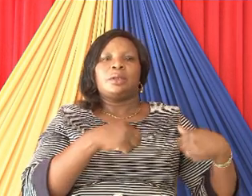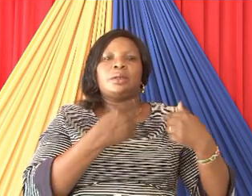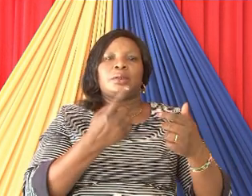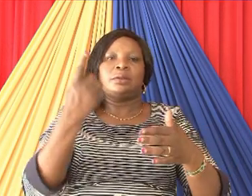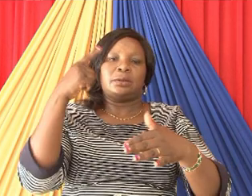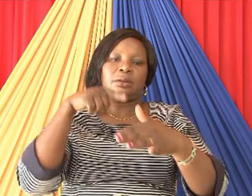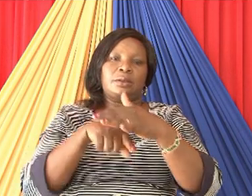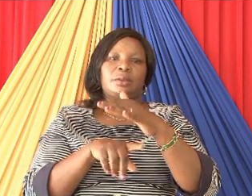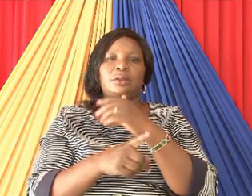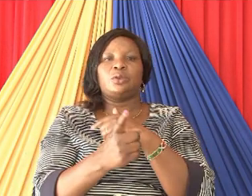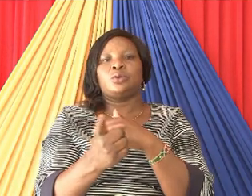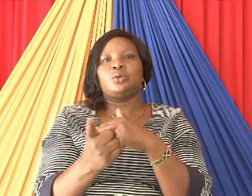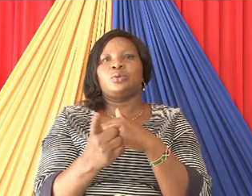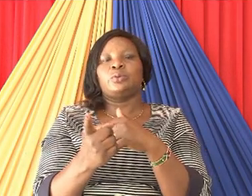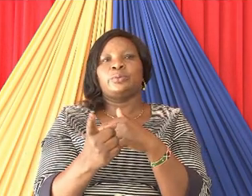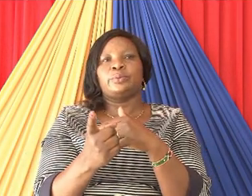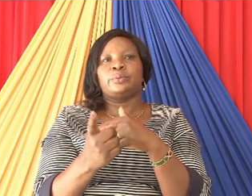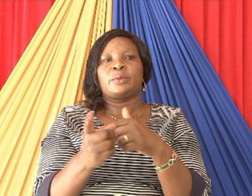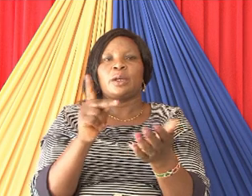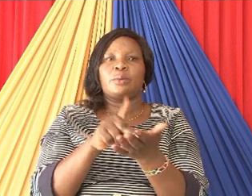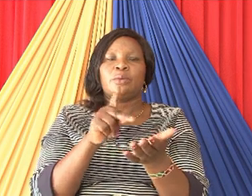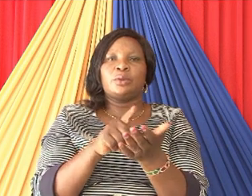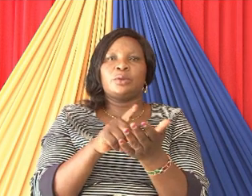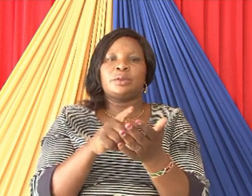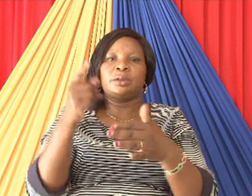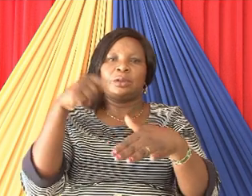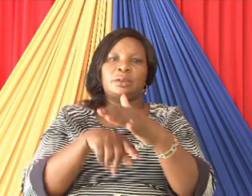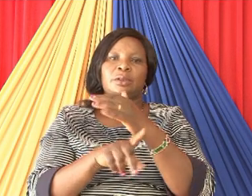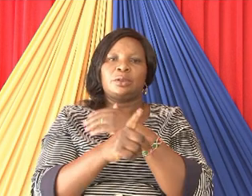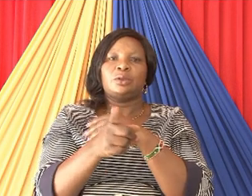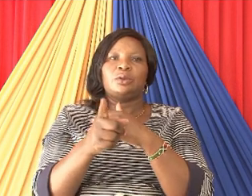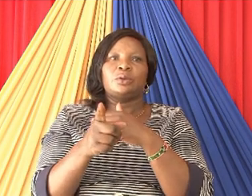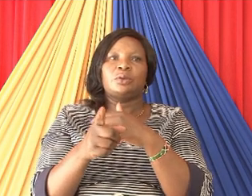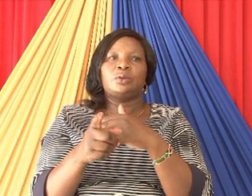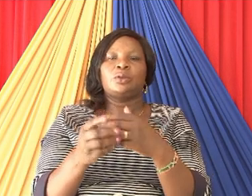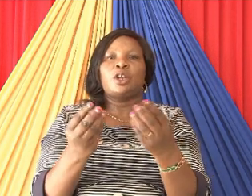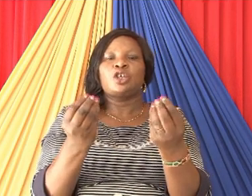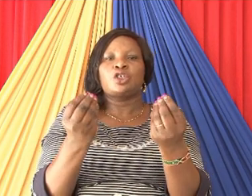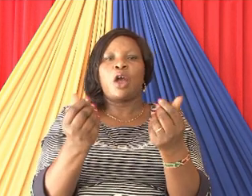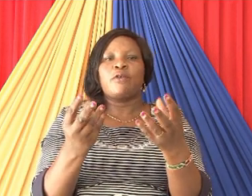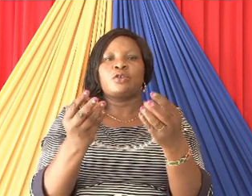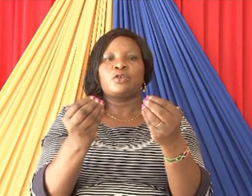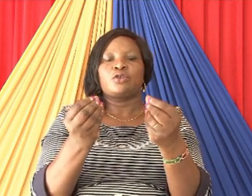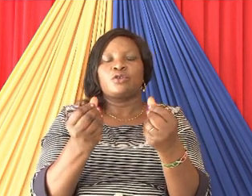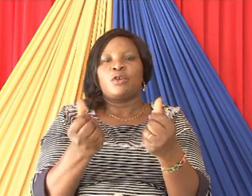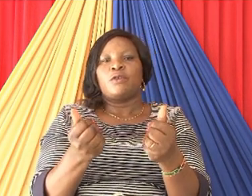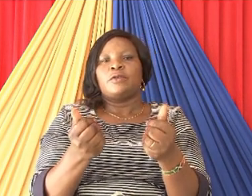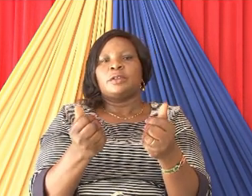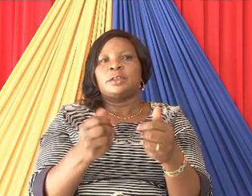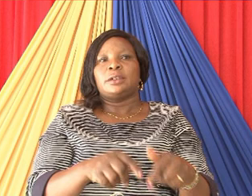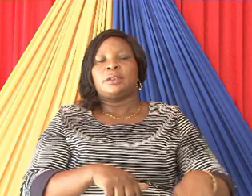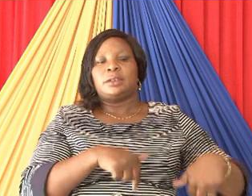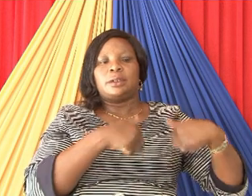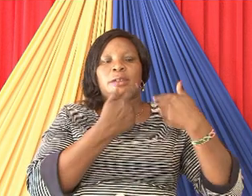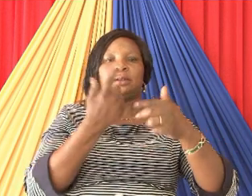of stone from you, and I'll put in you a soft heart, ama roho ya nyama